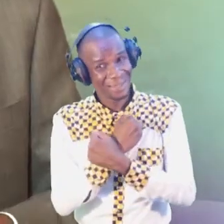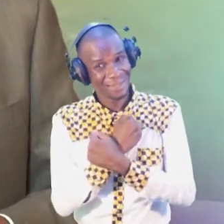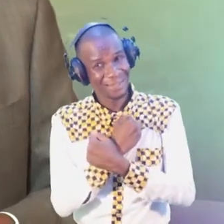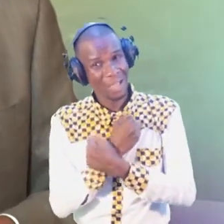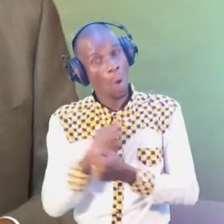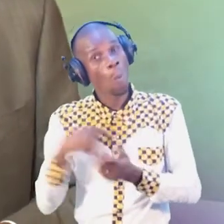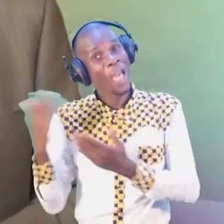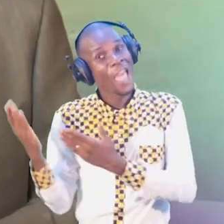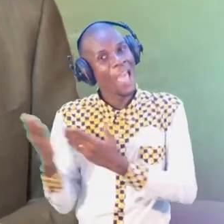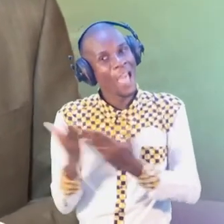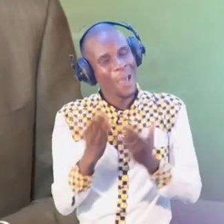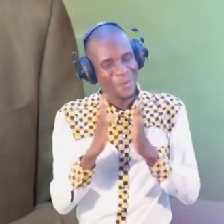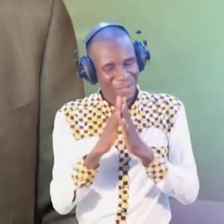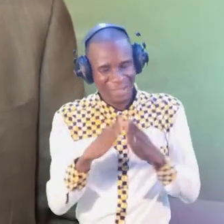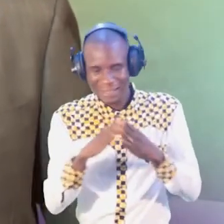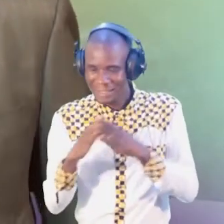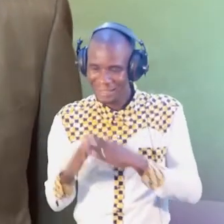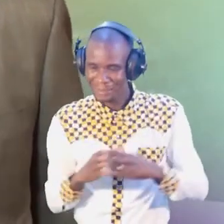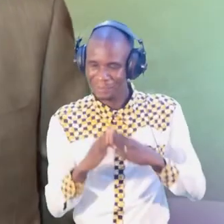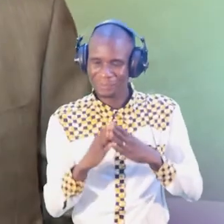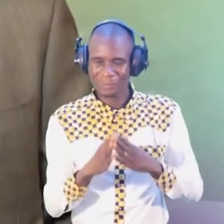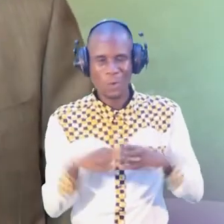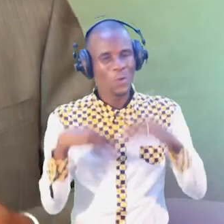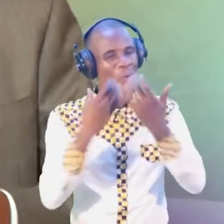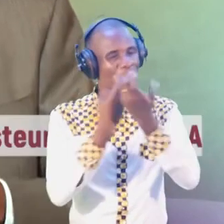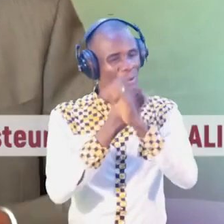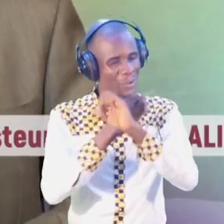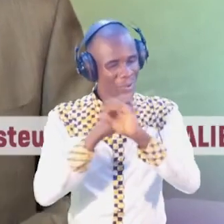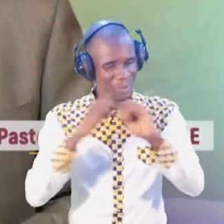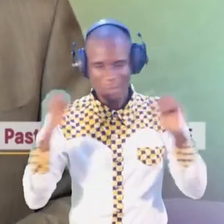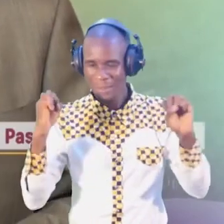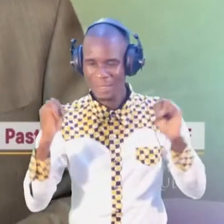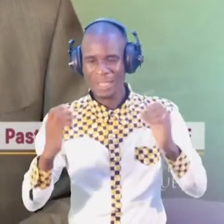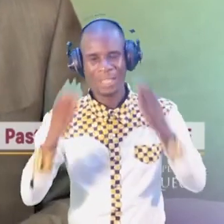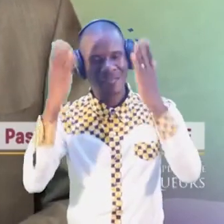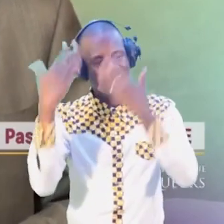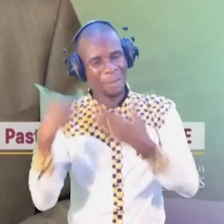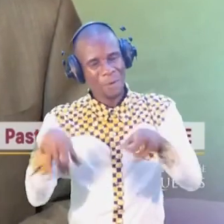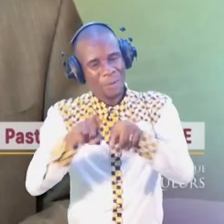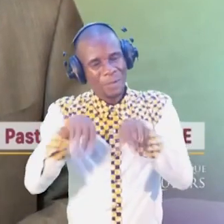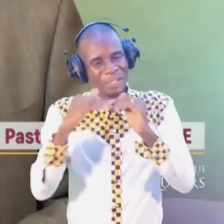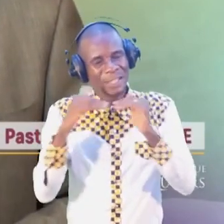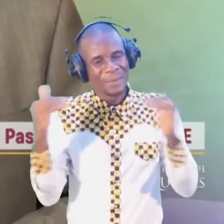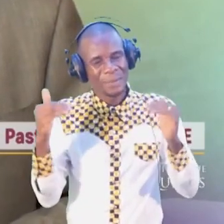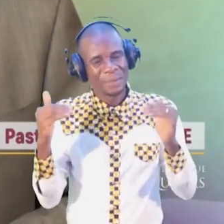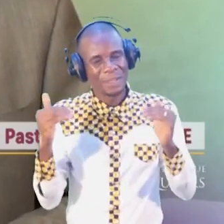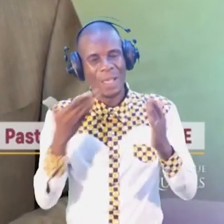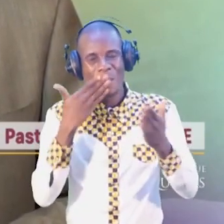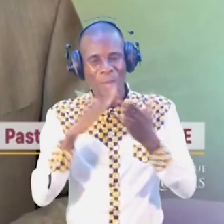ngai bila ngai. Mpe soki yo ondimi bosenga wana mpe ondimi yango tobondela